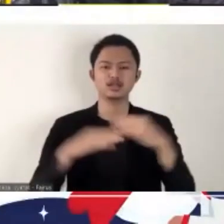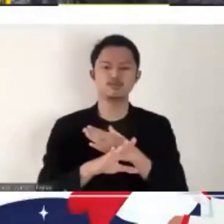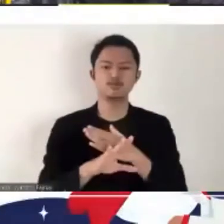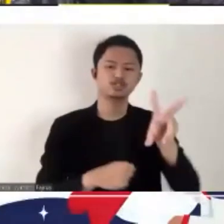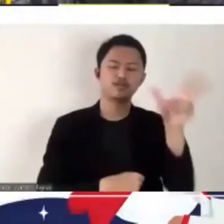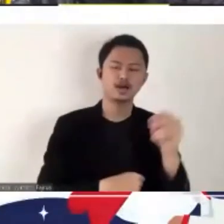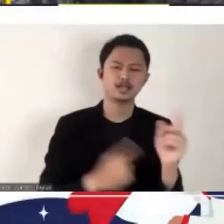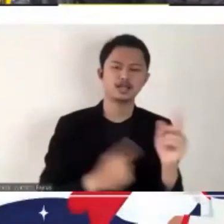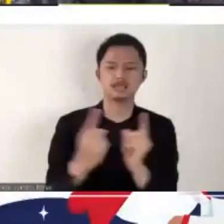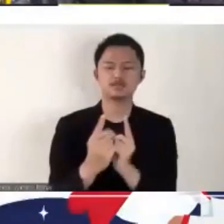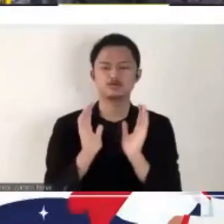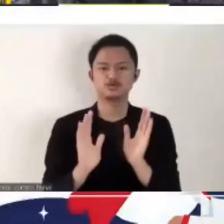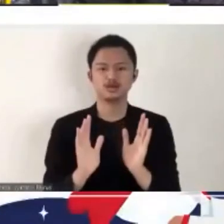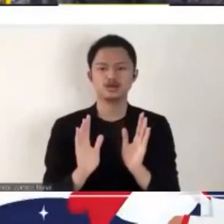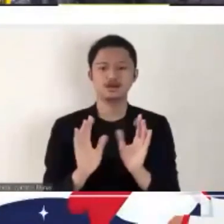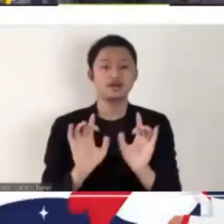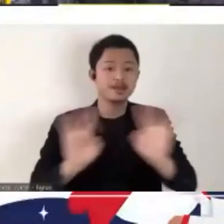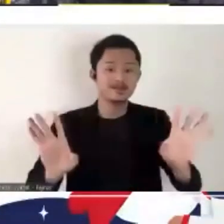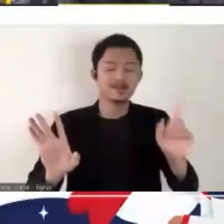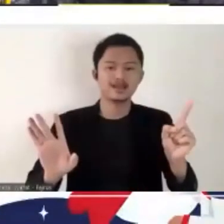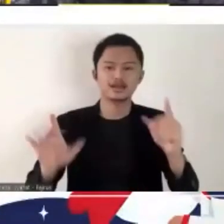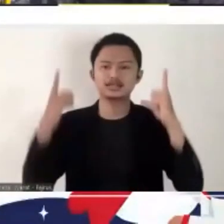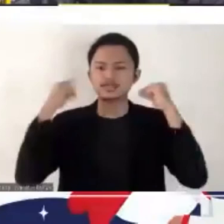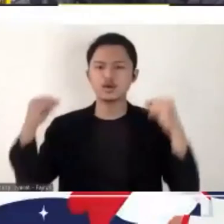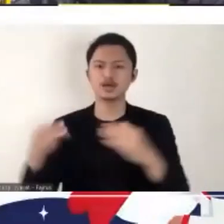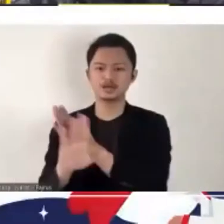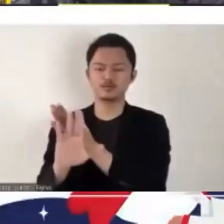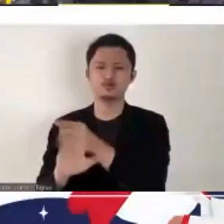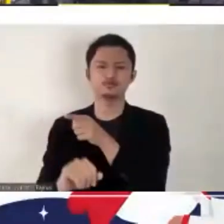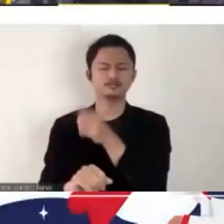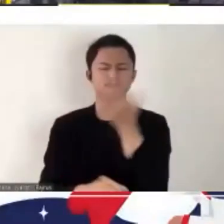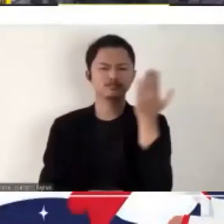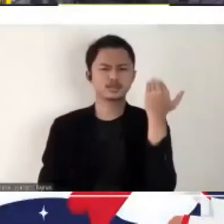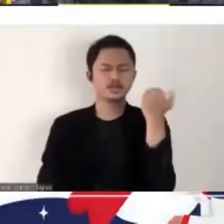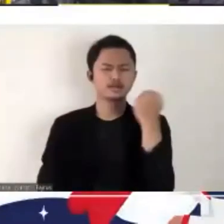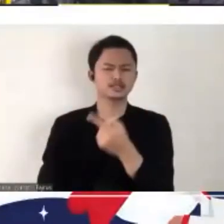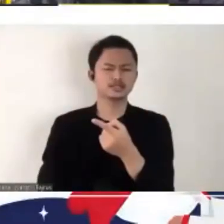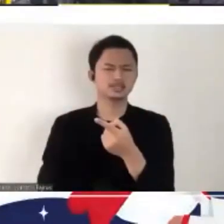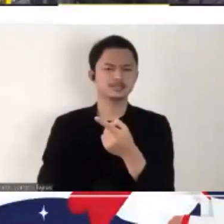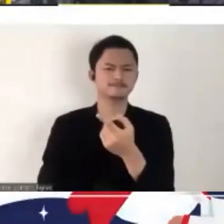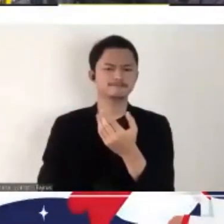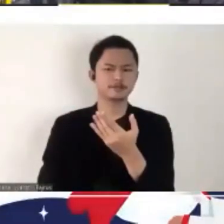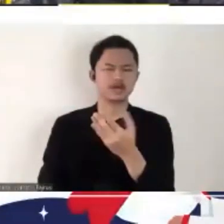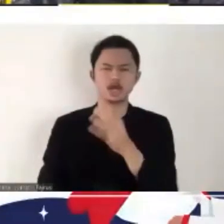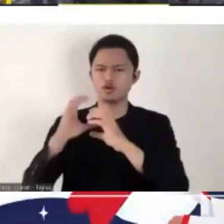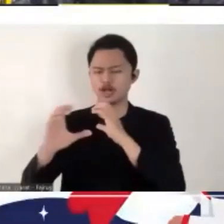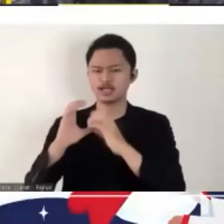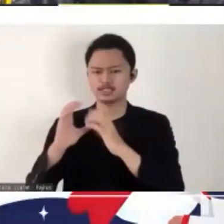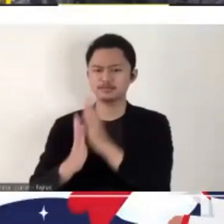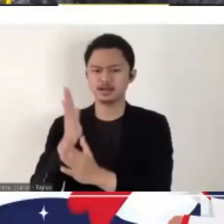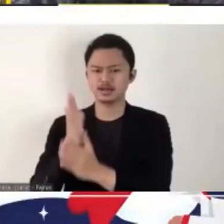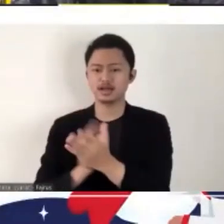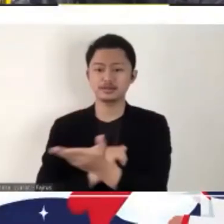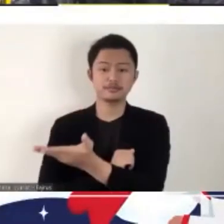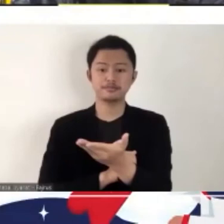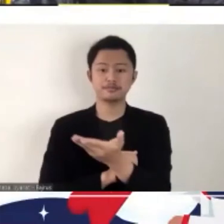Kak ada ada perbedaannya hidup kami Jawa Timur waktu itu kami sempat berkomunikasi bahwa memang mereka akan